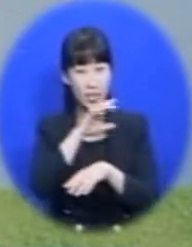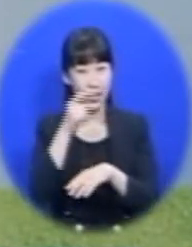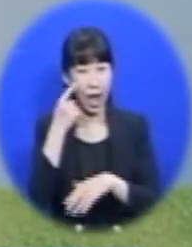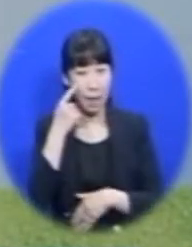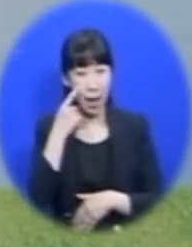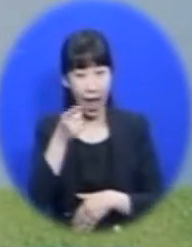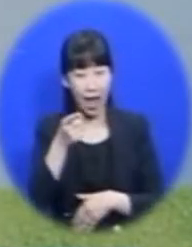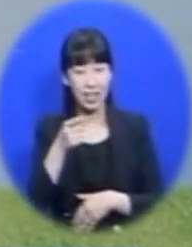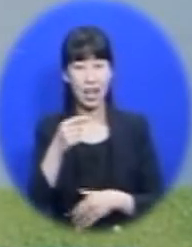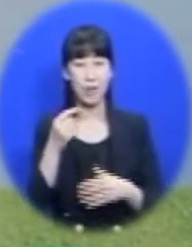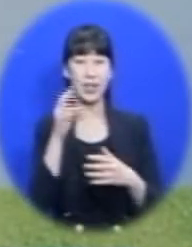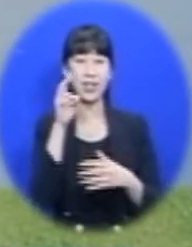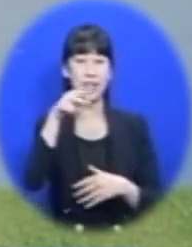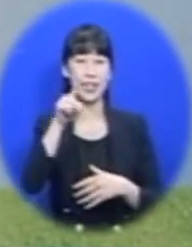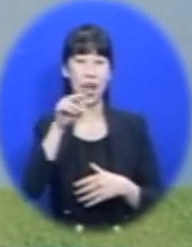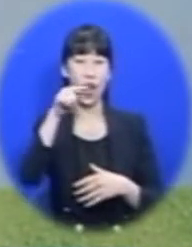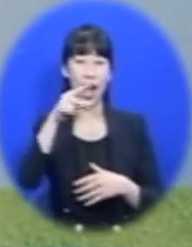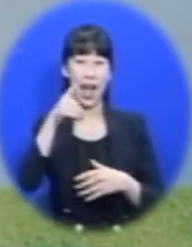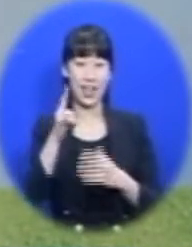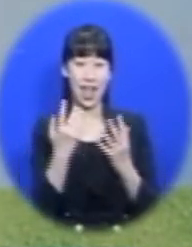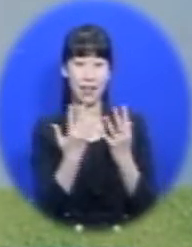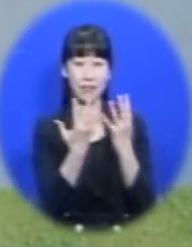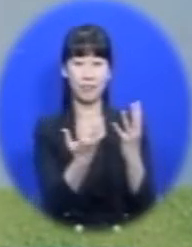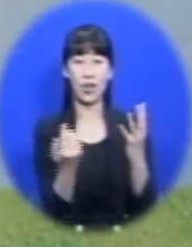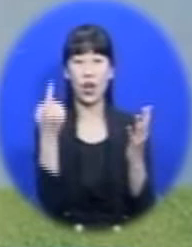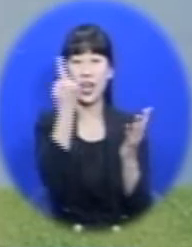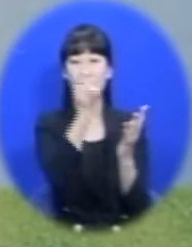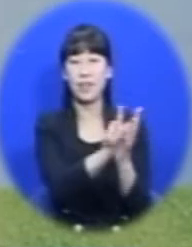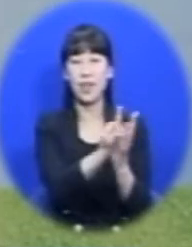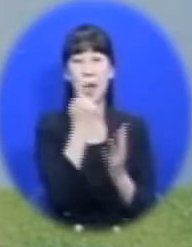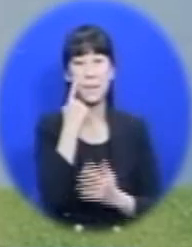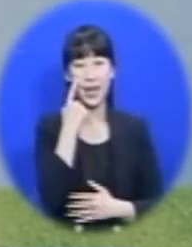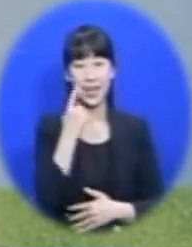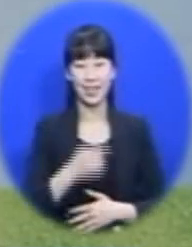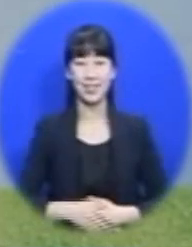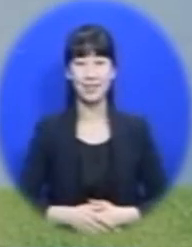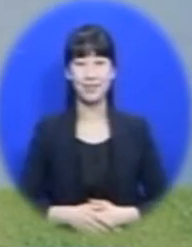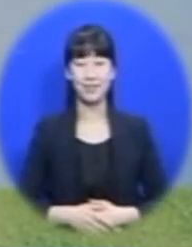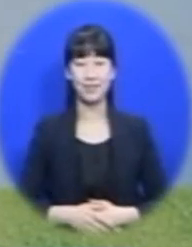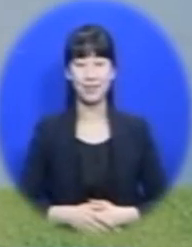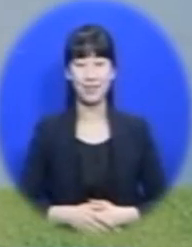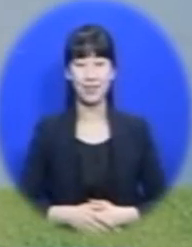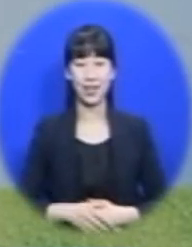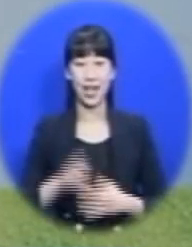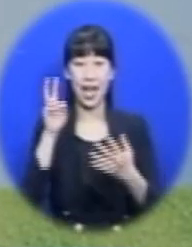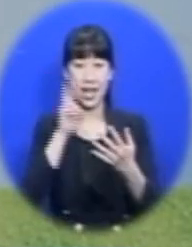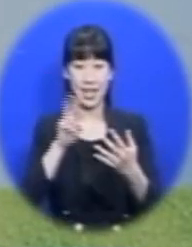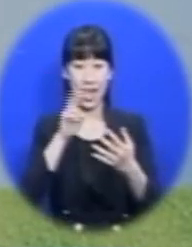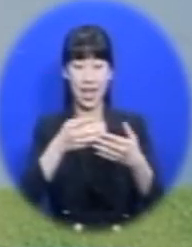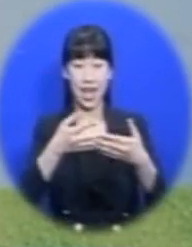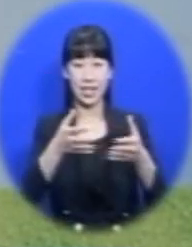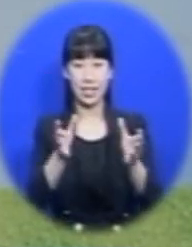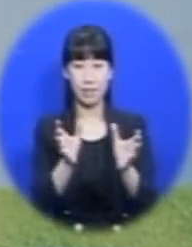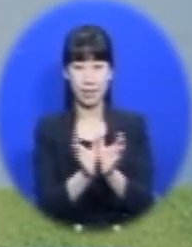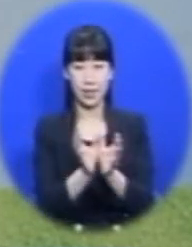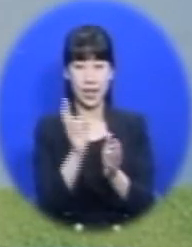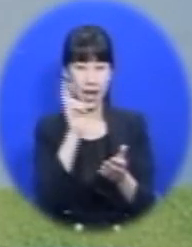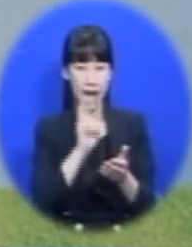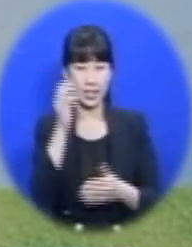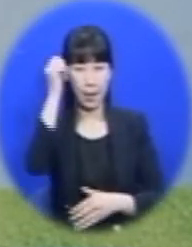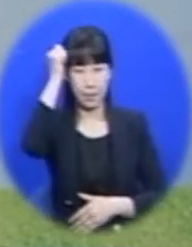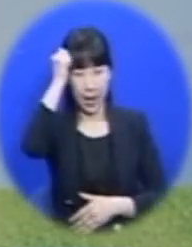딱 납니다. 네. 할렐루야. 우리 찬양대는 찬양곡을 외워서 부르는 찬양대이기 때문에